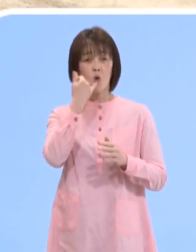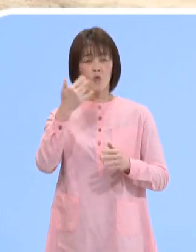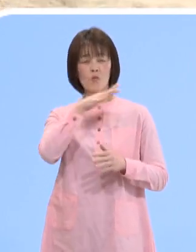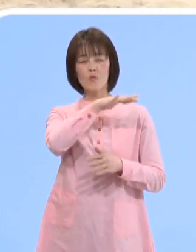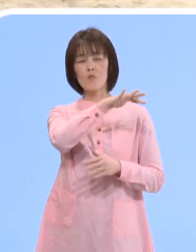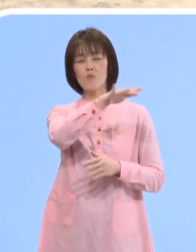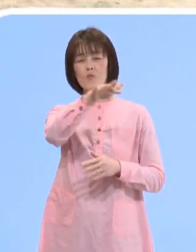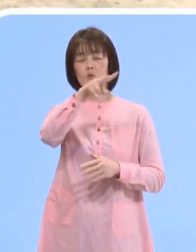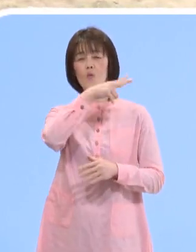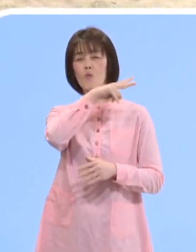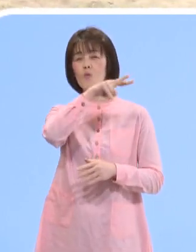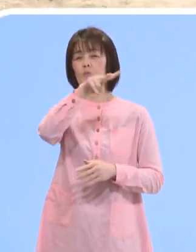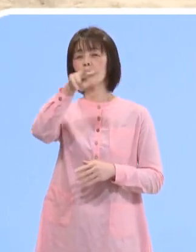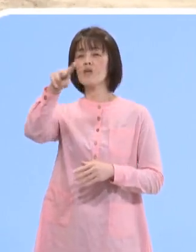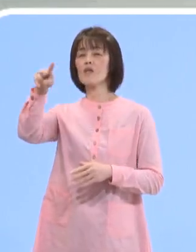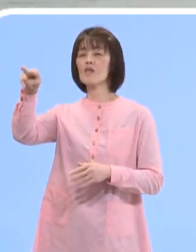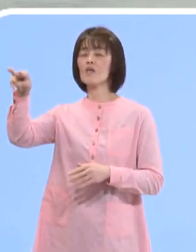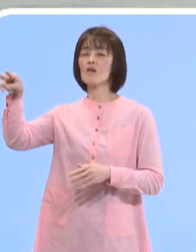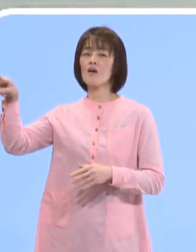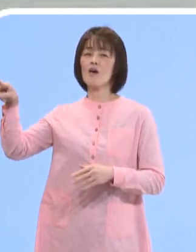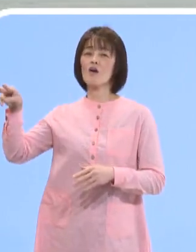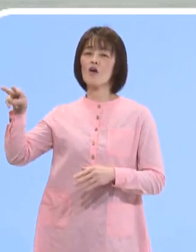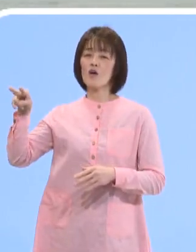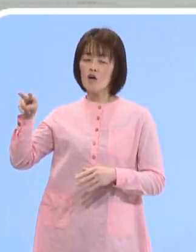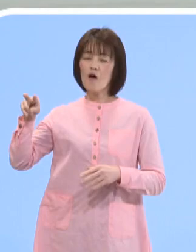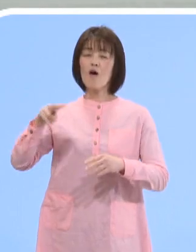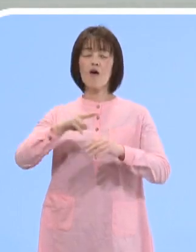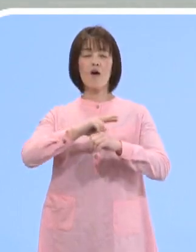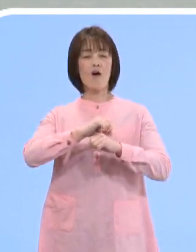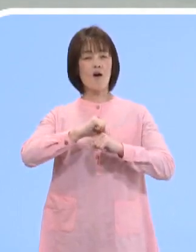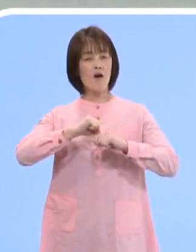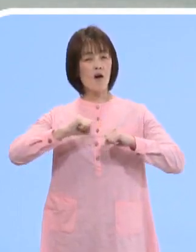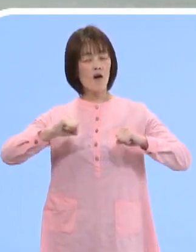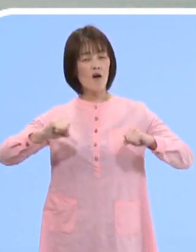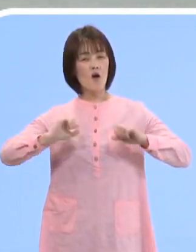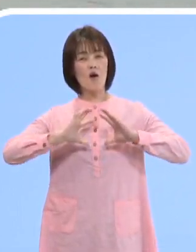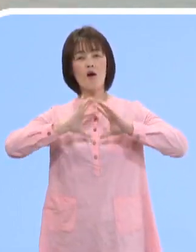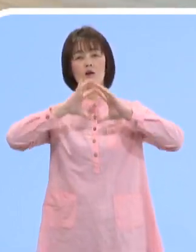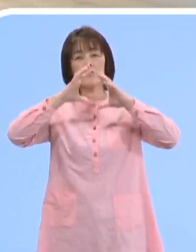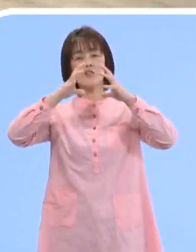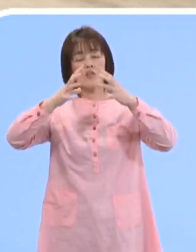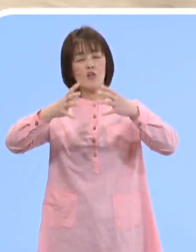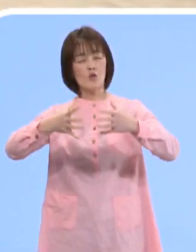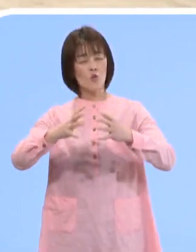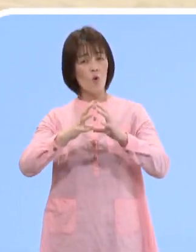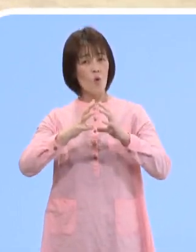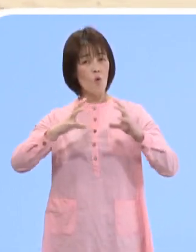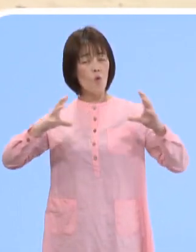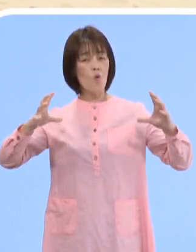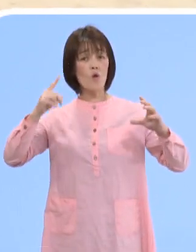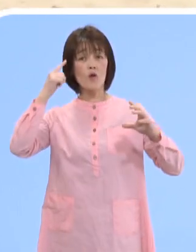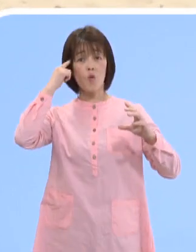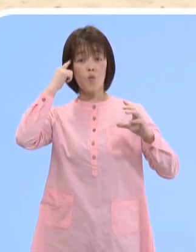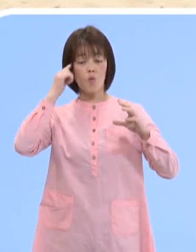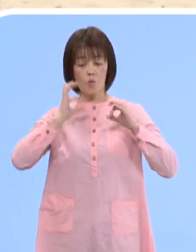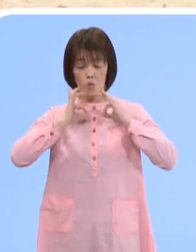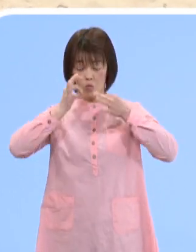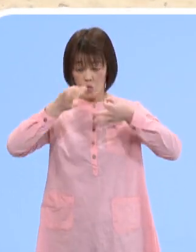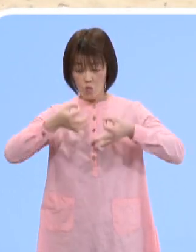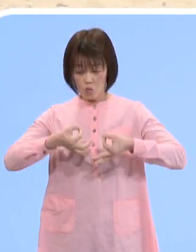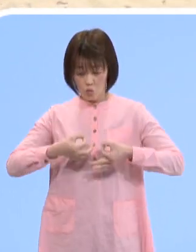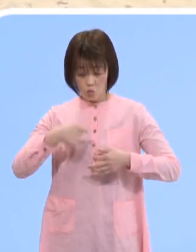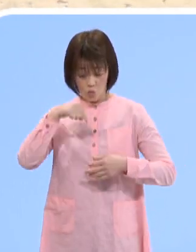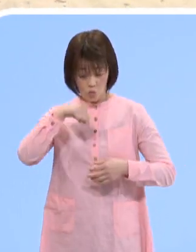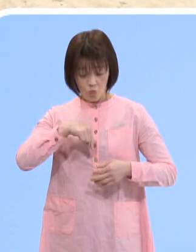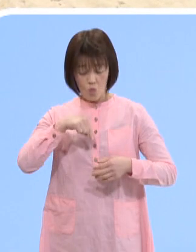球のこの光が、うん、これをつないでいったら地球の大きさになるんだとか思ってると、 はい、 自分がここにぼーっとしてる